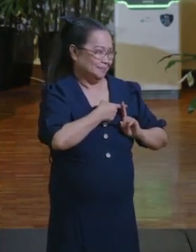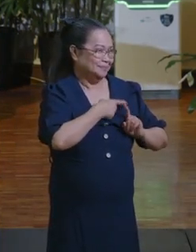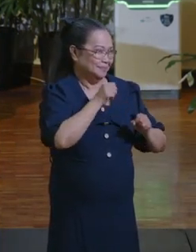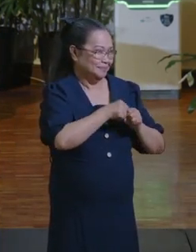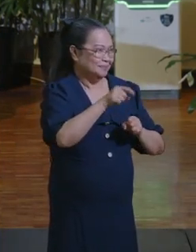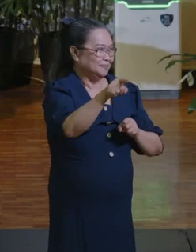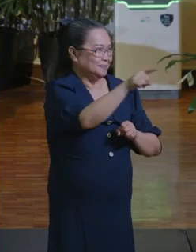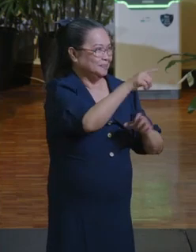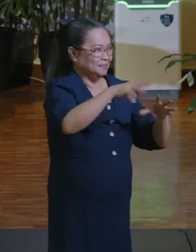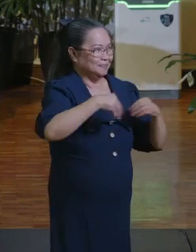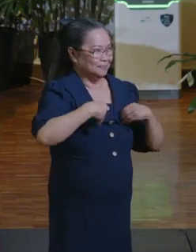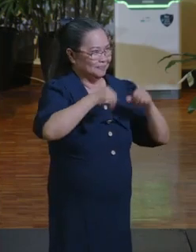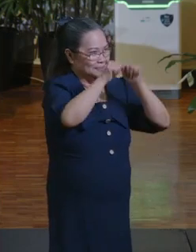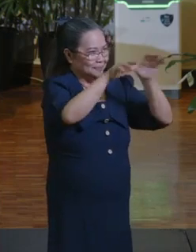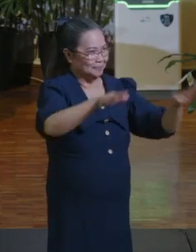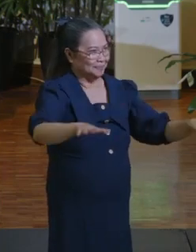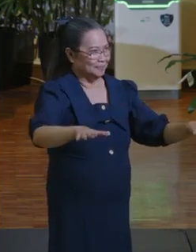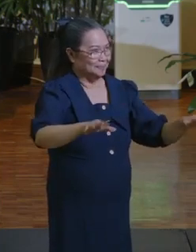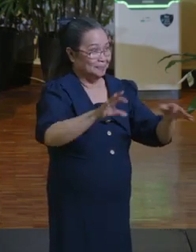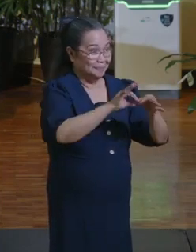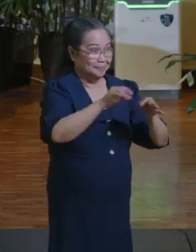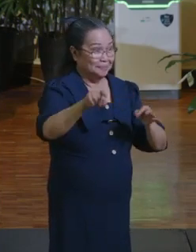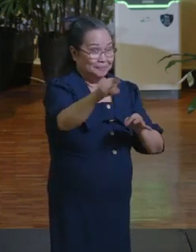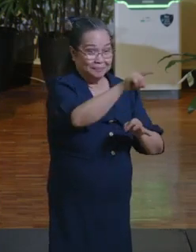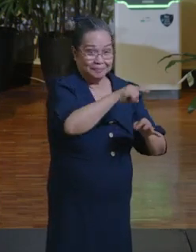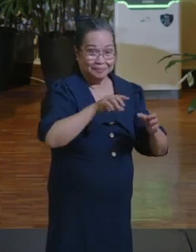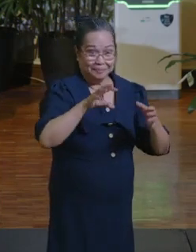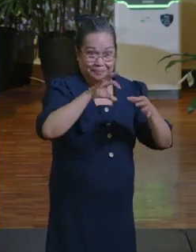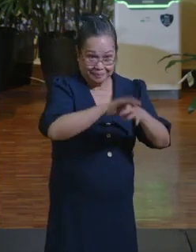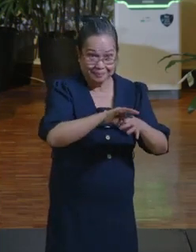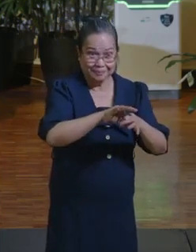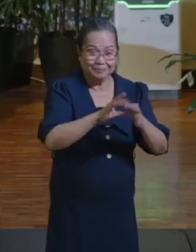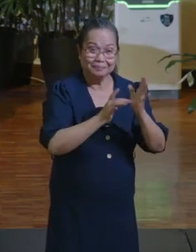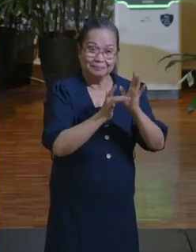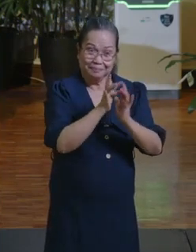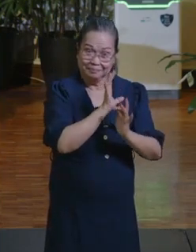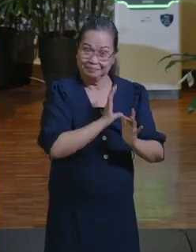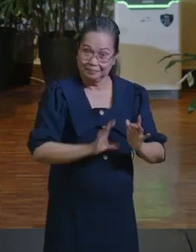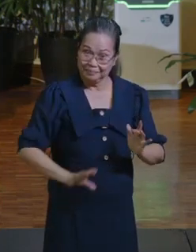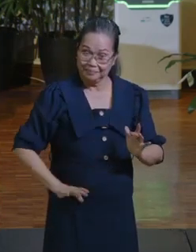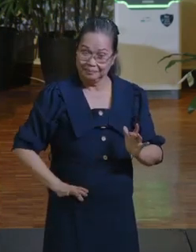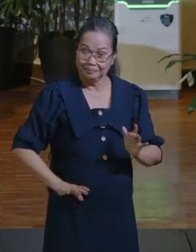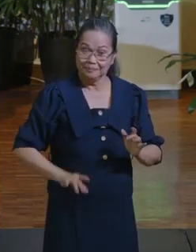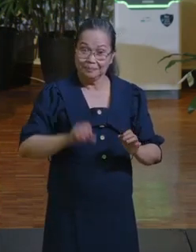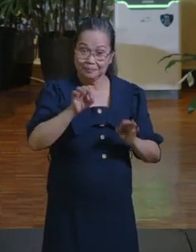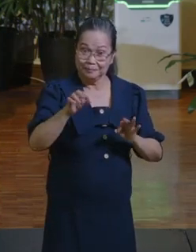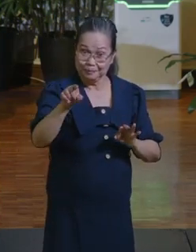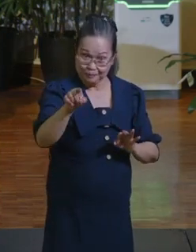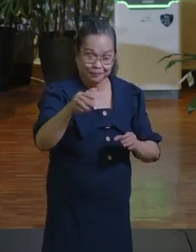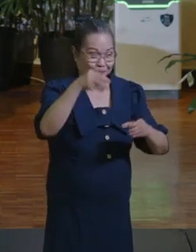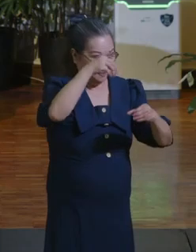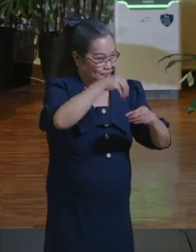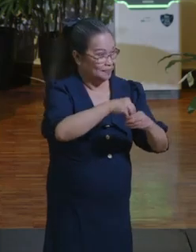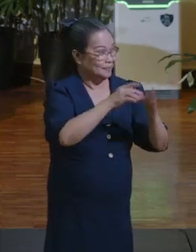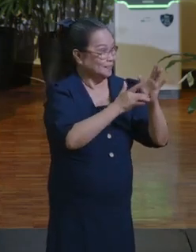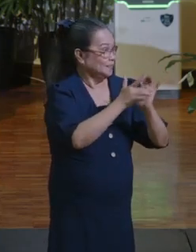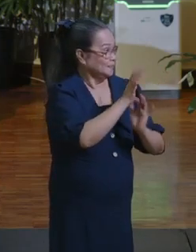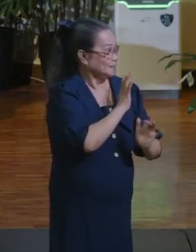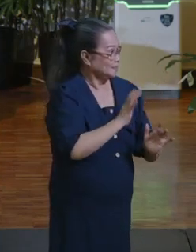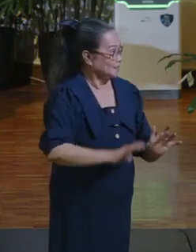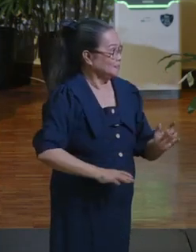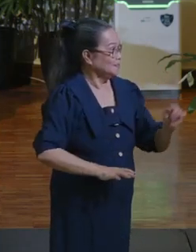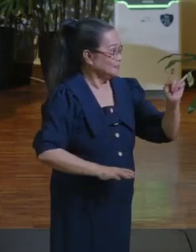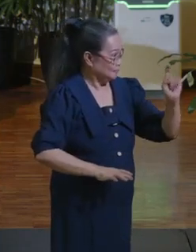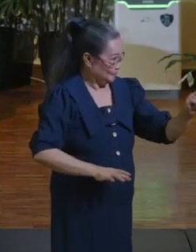teksto. Kung tayo ay kaisa ni Kristo, kung tayo ay kay Kristo Jesus at siya ay nasa